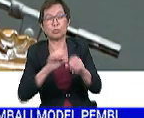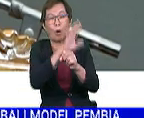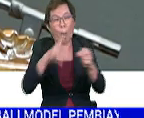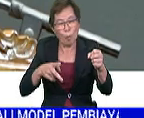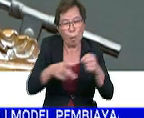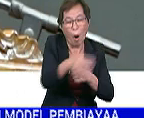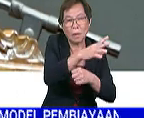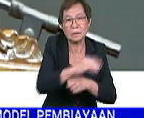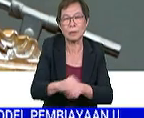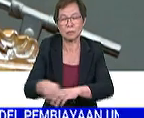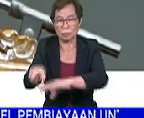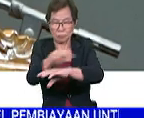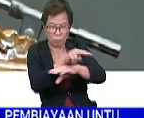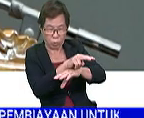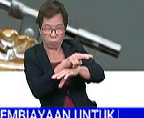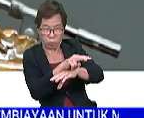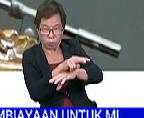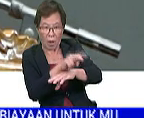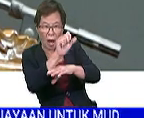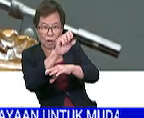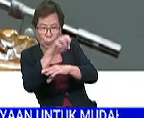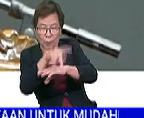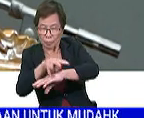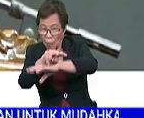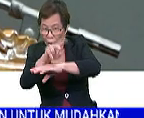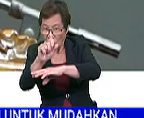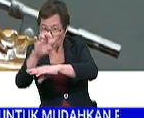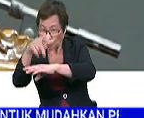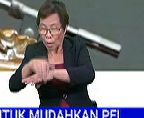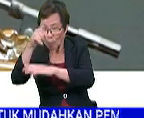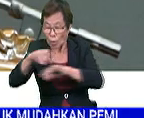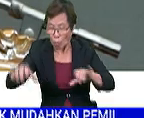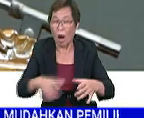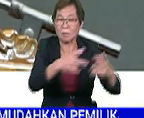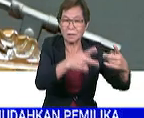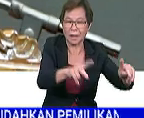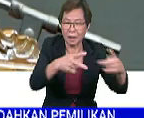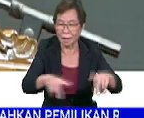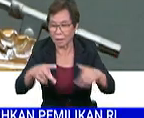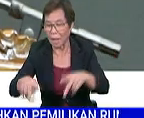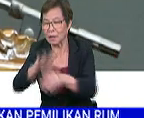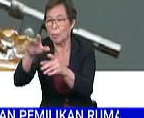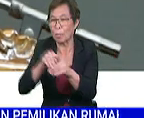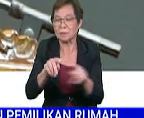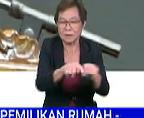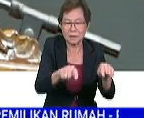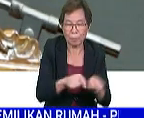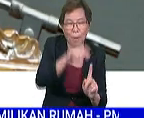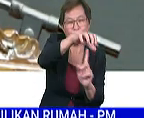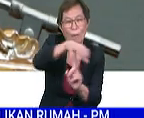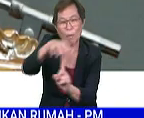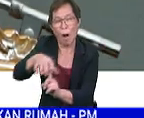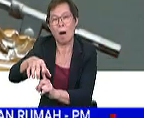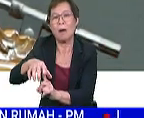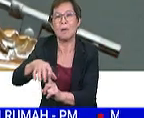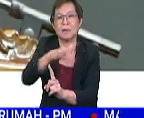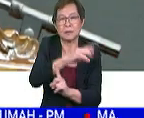pemantauan ke atas pemantauan prosedur operasi standard juga perlu dibuat di premis-premis perniagaan termasuk kawasan penjaja